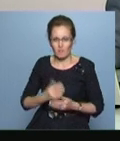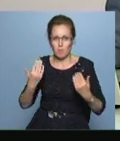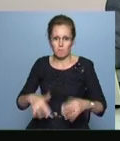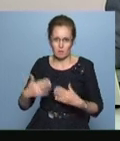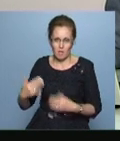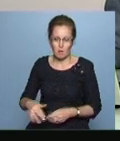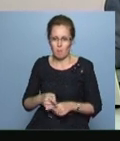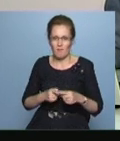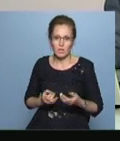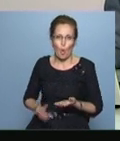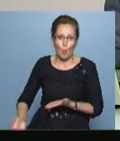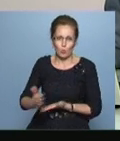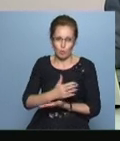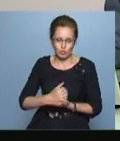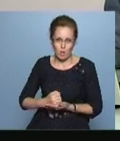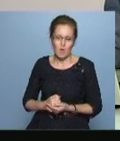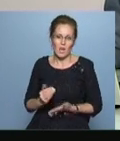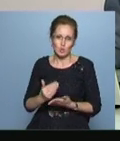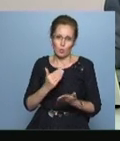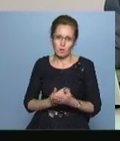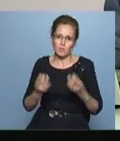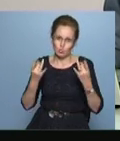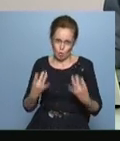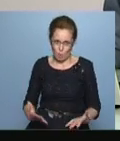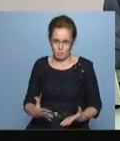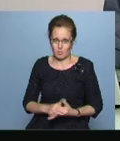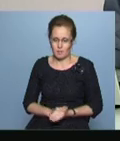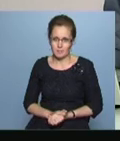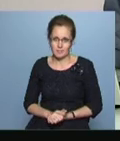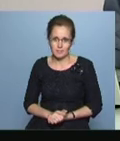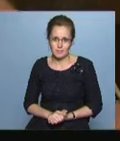уже собрали, результаты более чем скромные. В этом убедилась Вероника Ваулина.